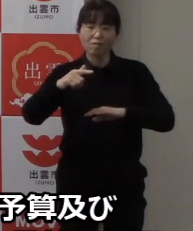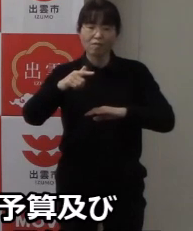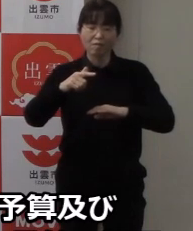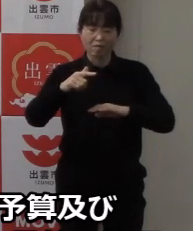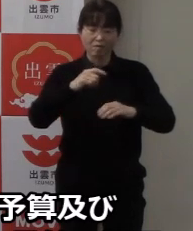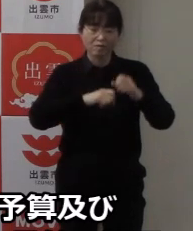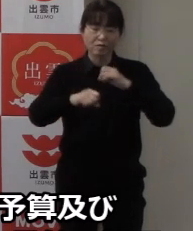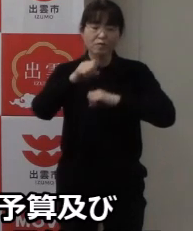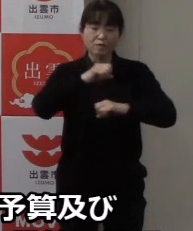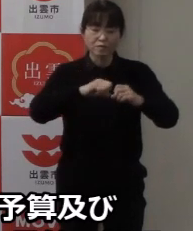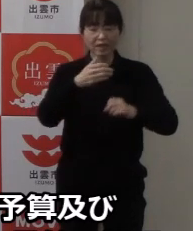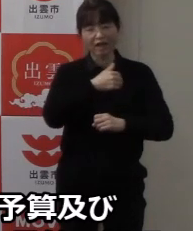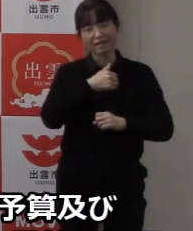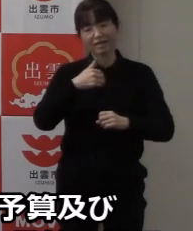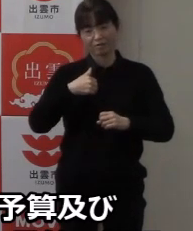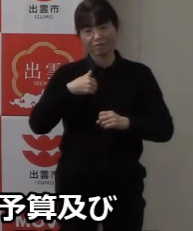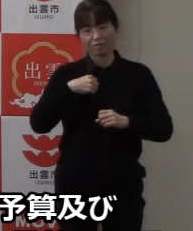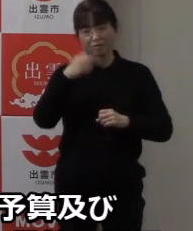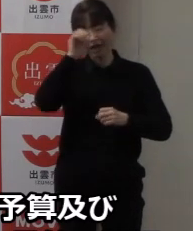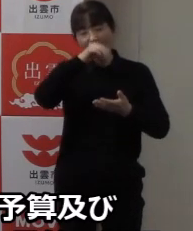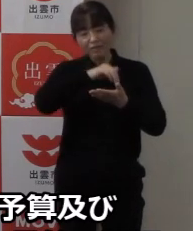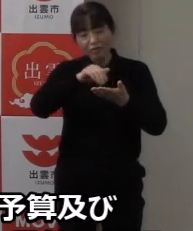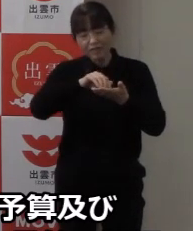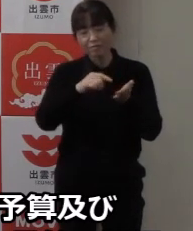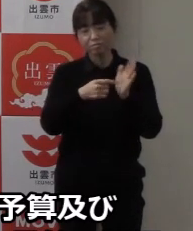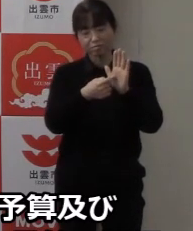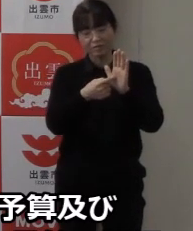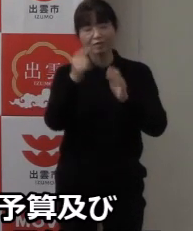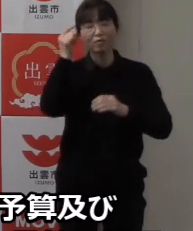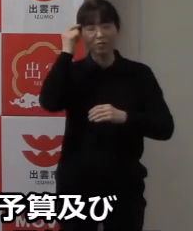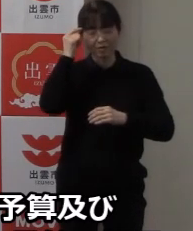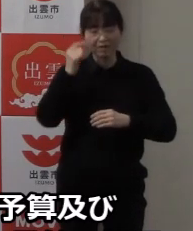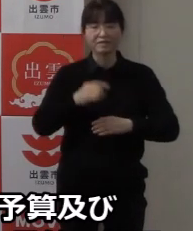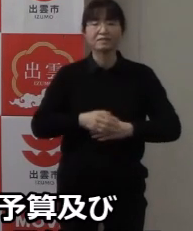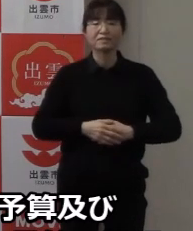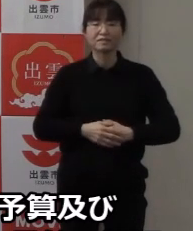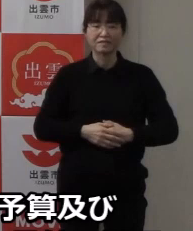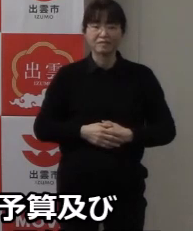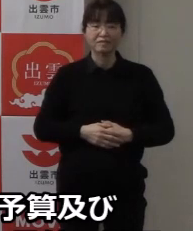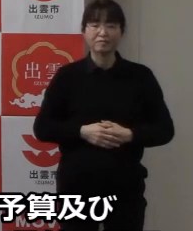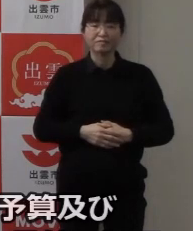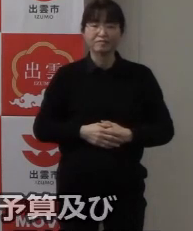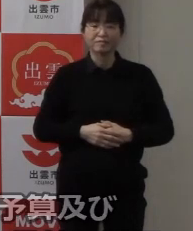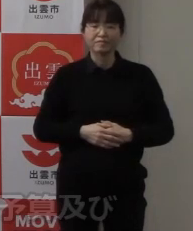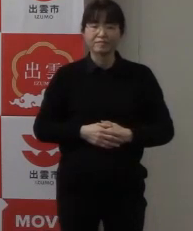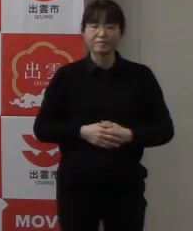り組める予算ではないのかなというふうに思っているところであります。